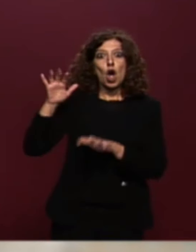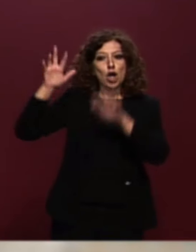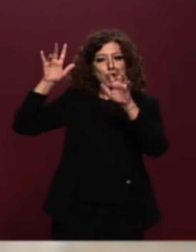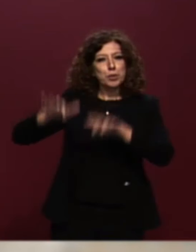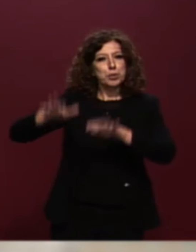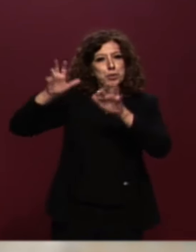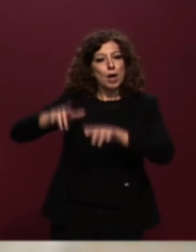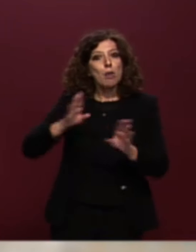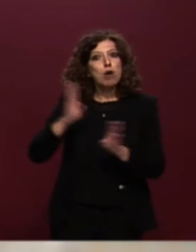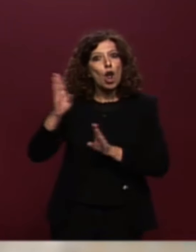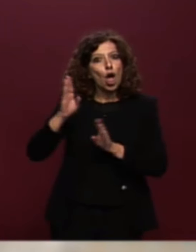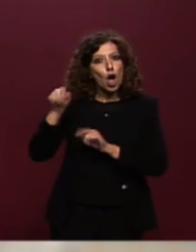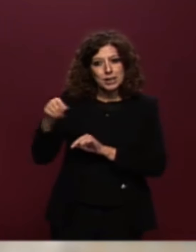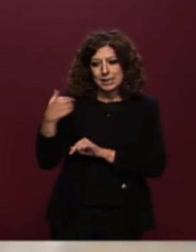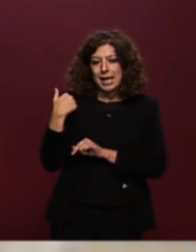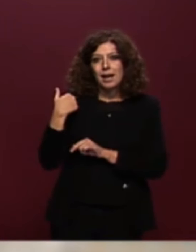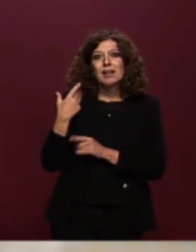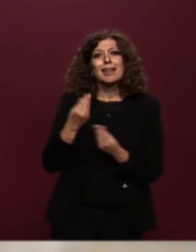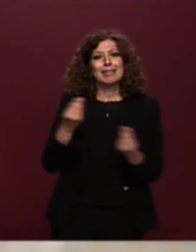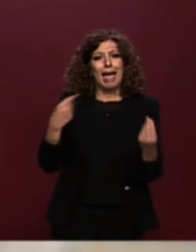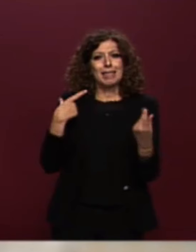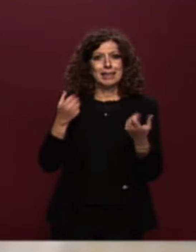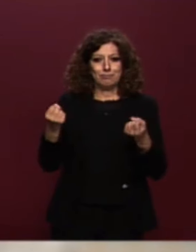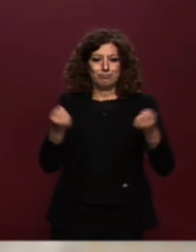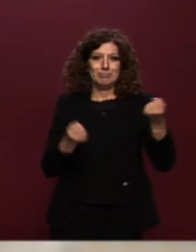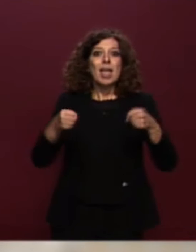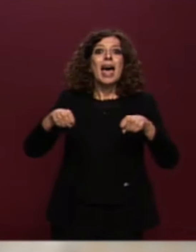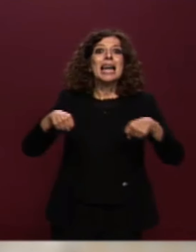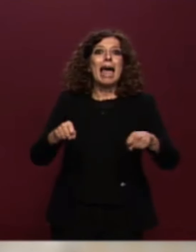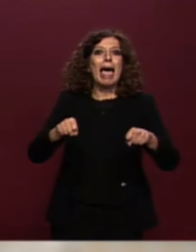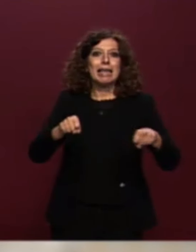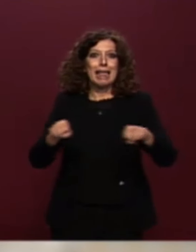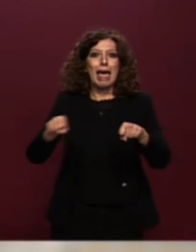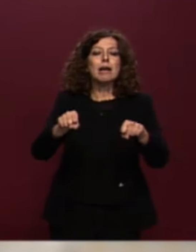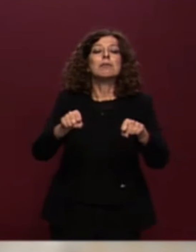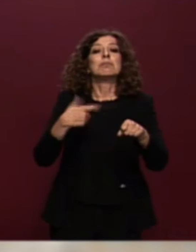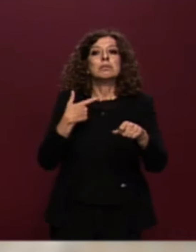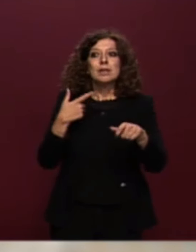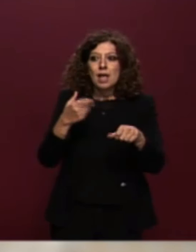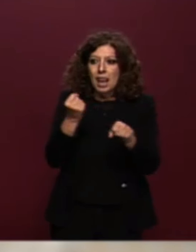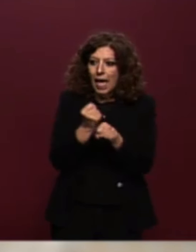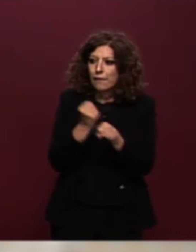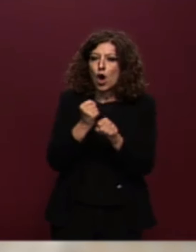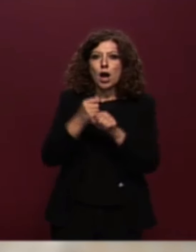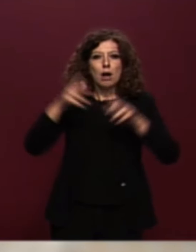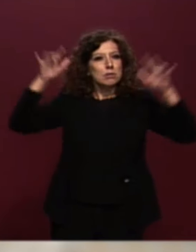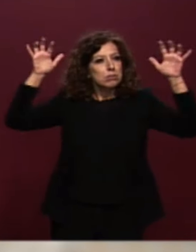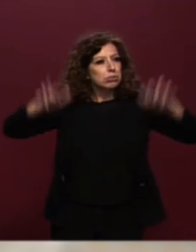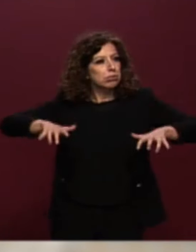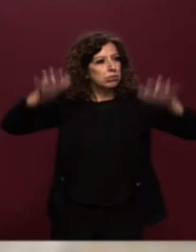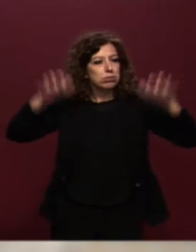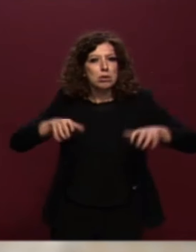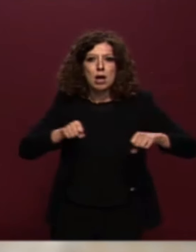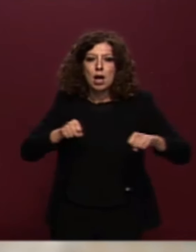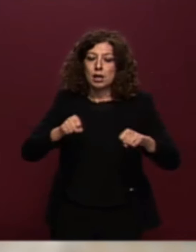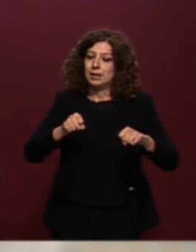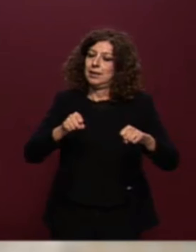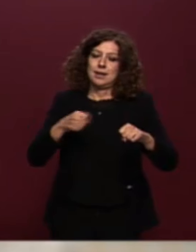Bologna, dove diversi rider sono stati costretti a lavorare nel ben mezzo dell'alluvione. Scene che non solo